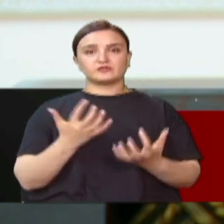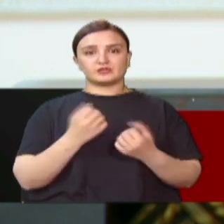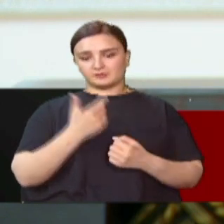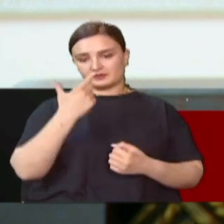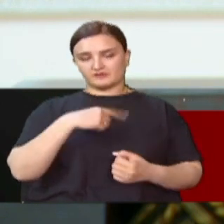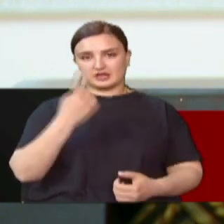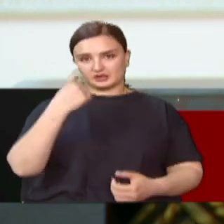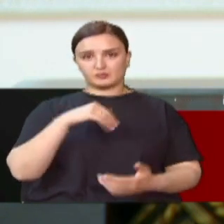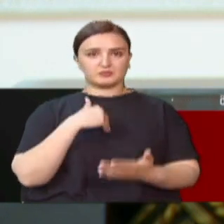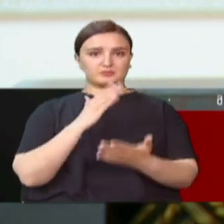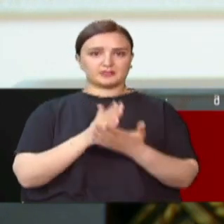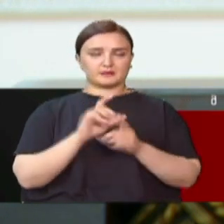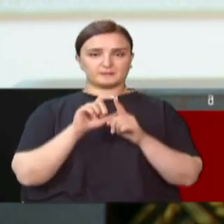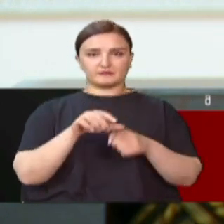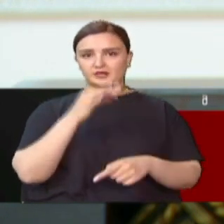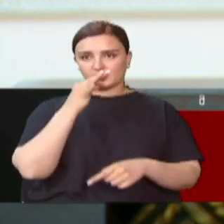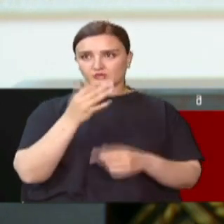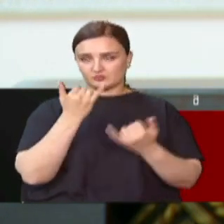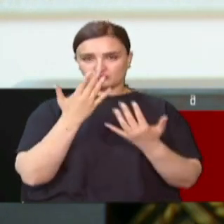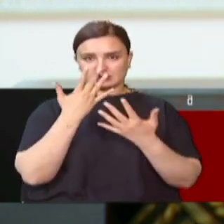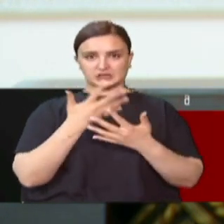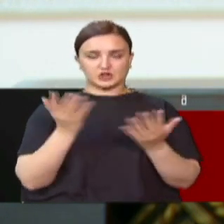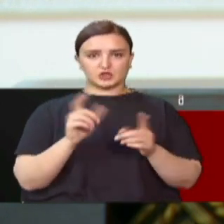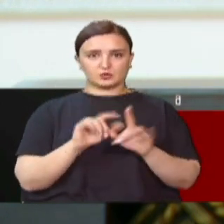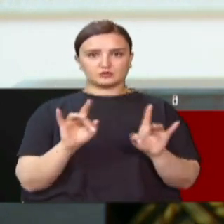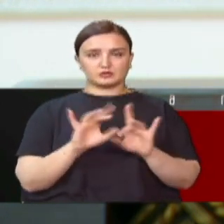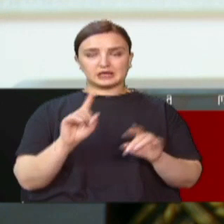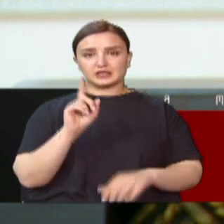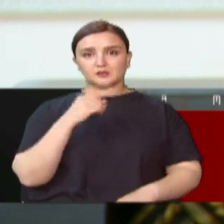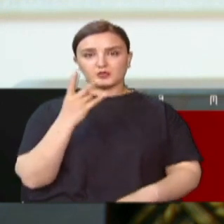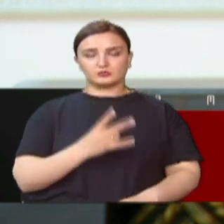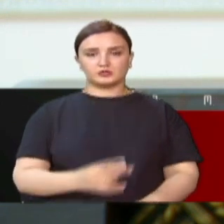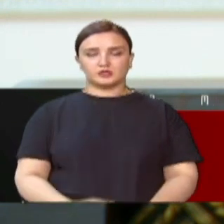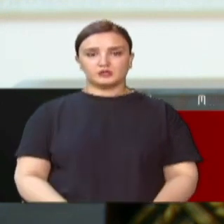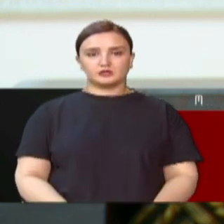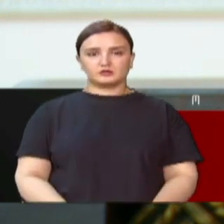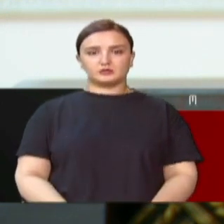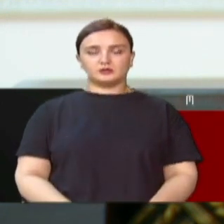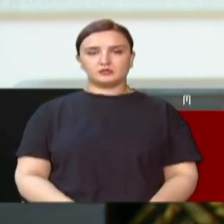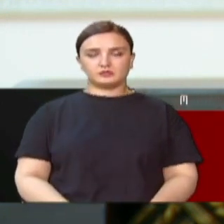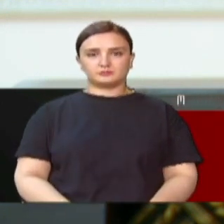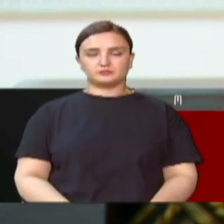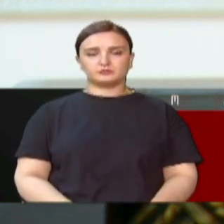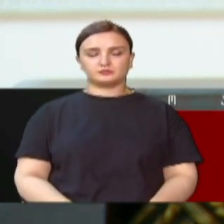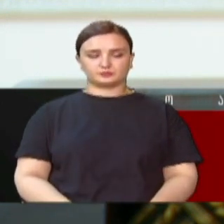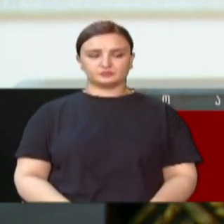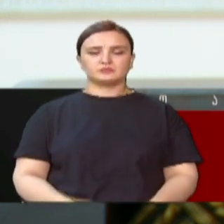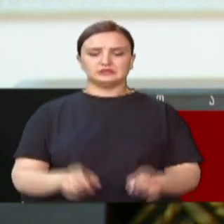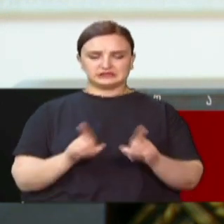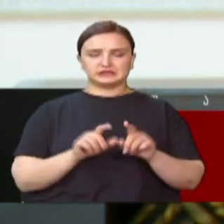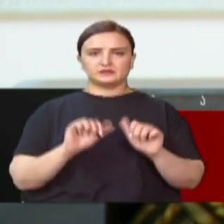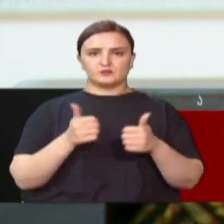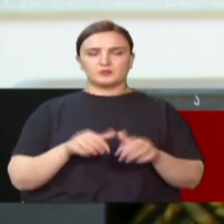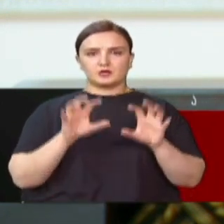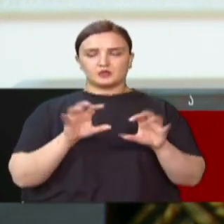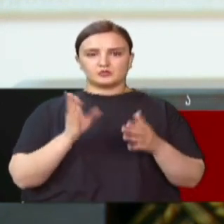ვალდებულებას ამას პირდაპირ გეუნებით ახლა საჯაროდ, რომ რა თქმა უნდა გავაუქმებთ ისე ამ კანონს,